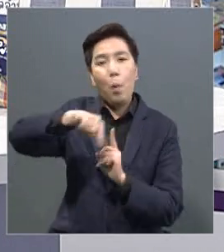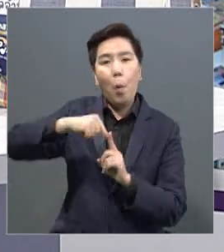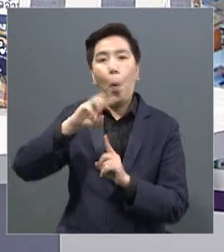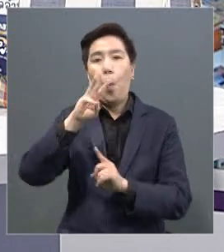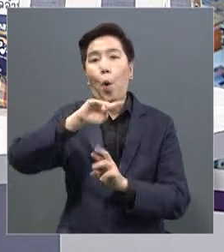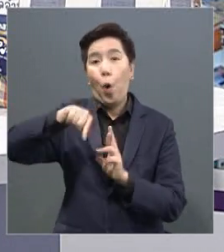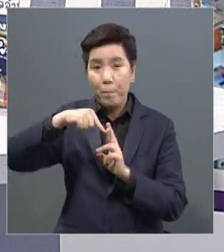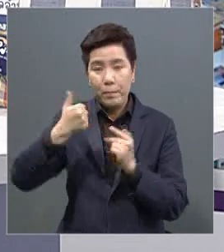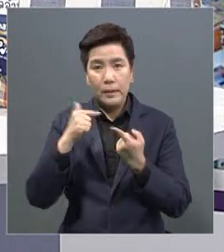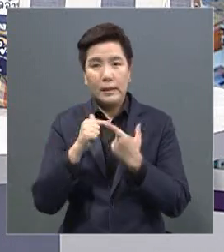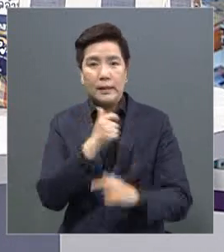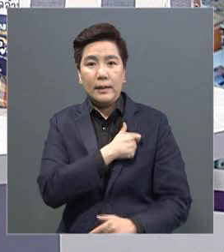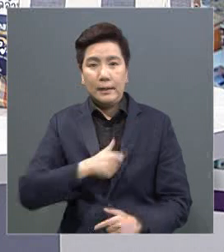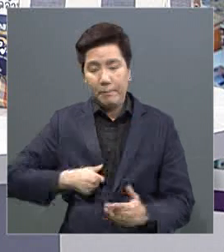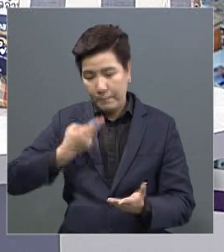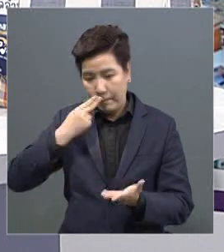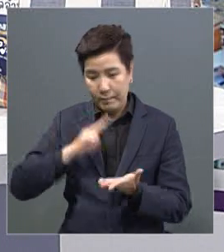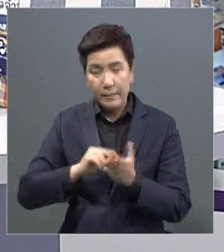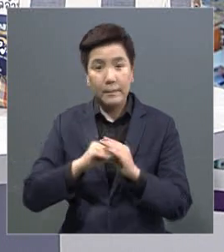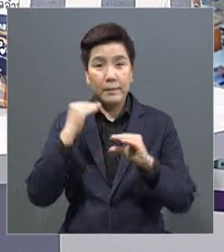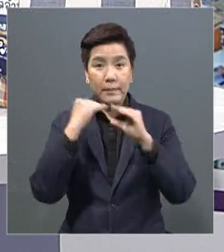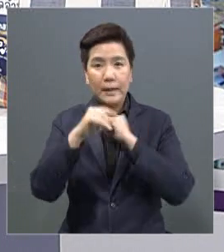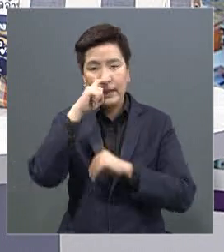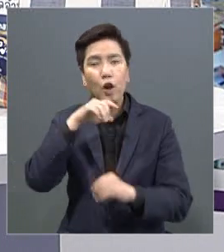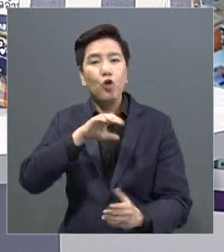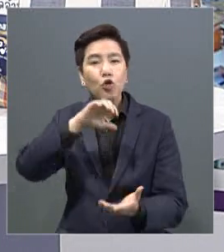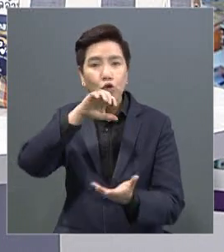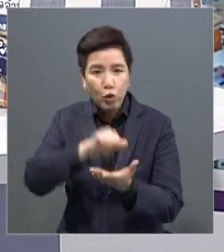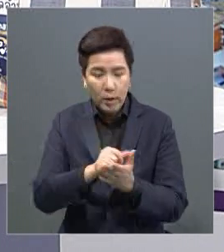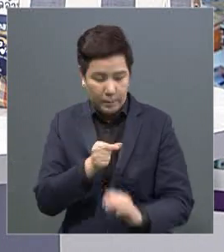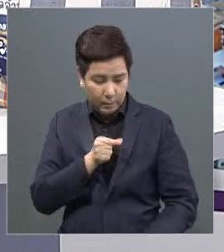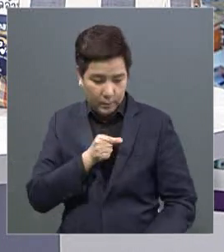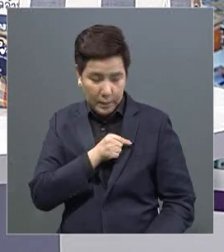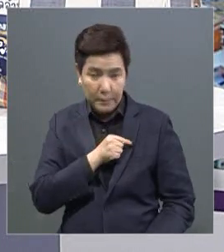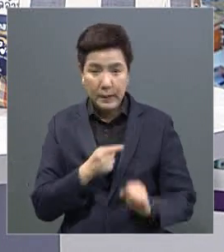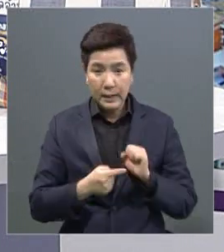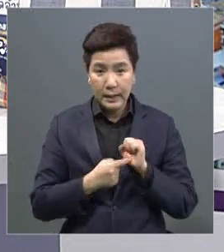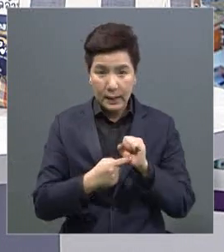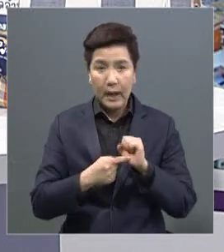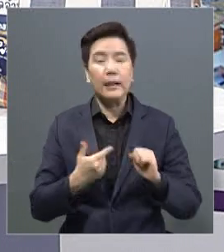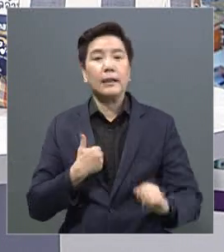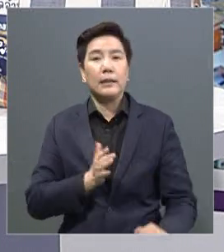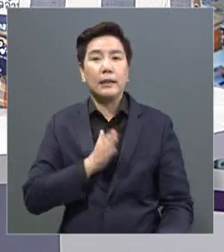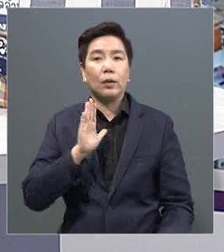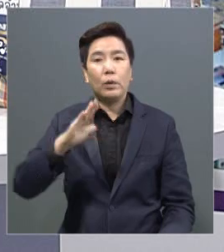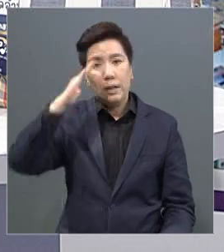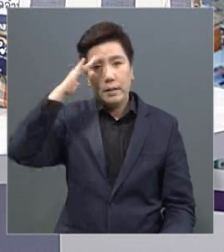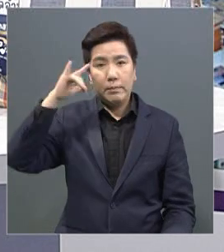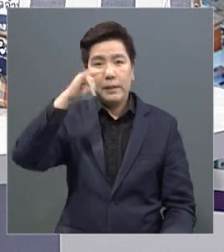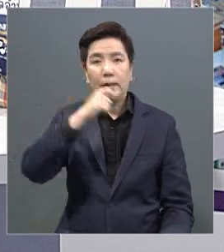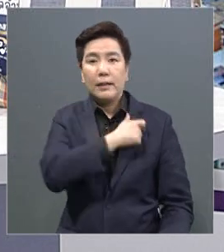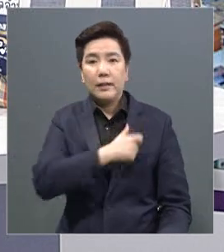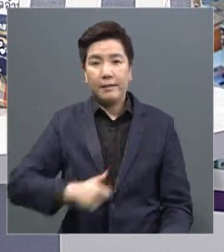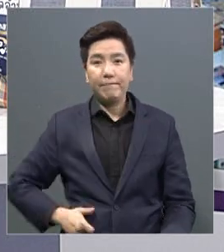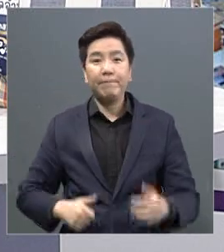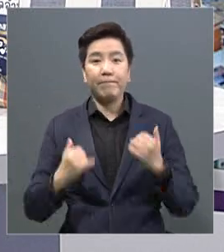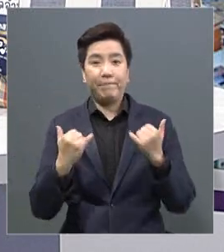เจ้าอยู่หัวบริษัทไปรษณีย์ไทยจำกัดค่ะเปิดสั่งจองเข็มที่ระลึกตราสัญลักษณ์งานเฉลิมพระเกียรติพระบาทสมเด็จพระเจ้า